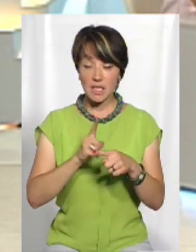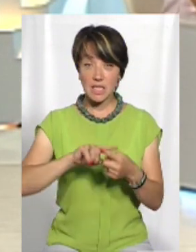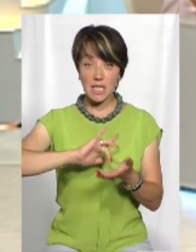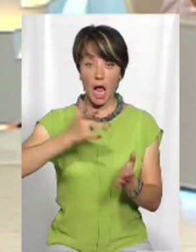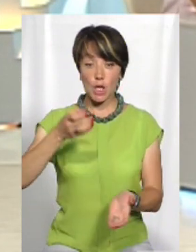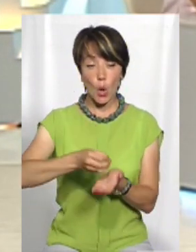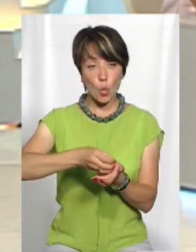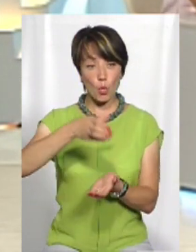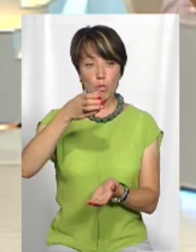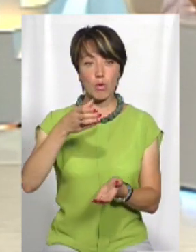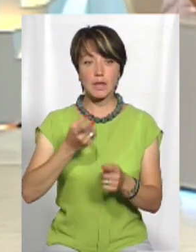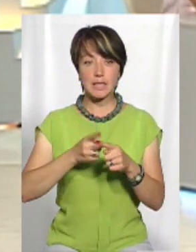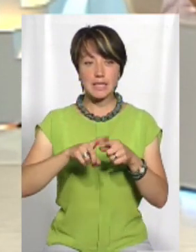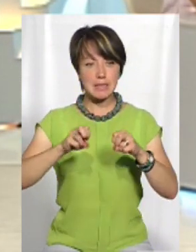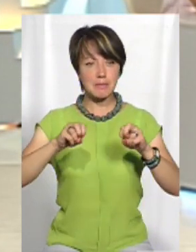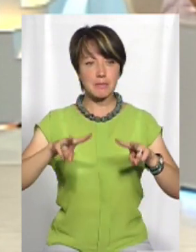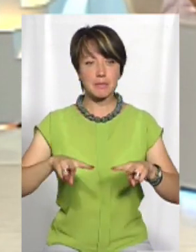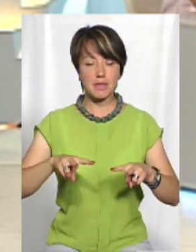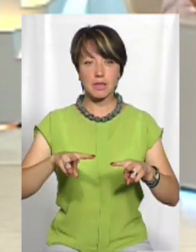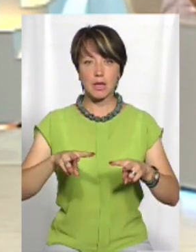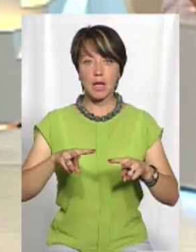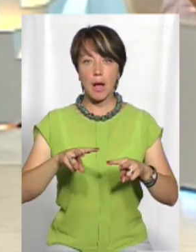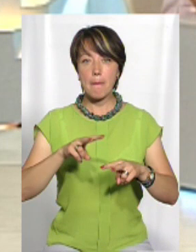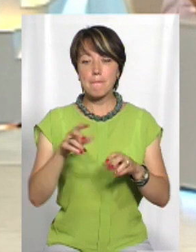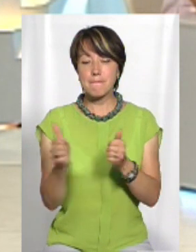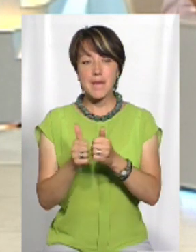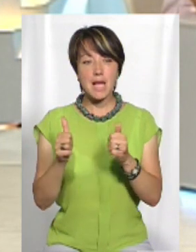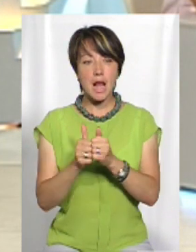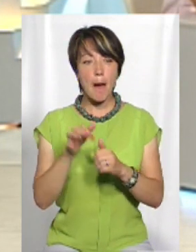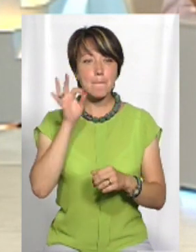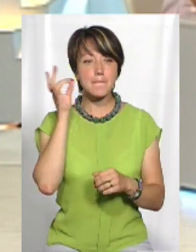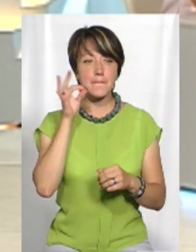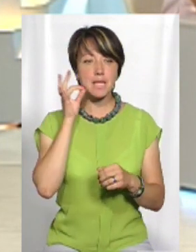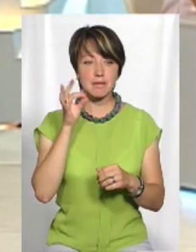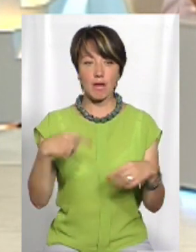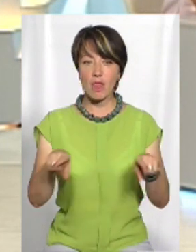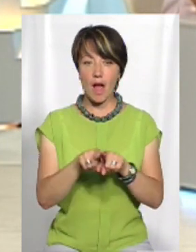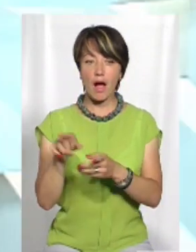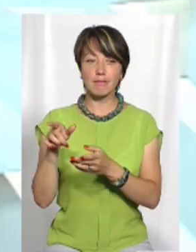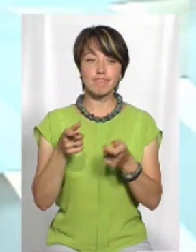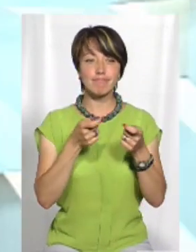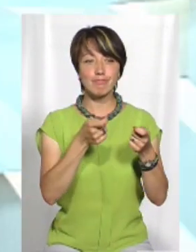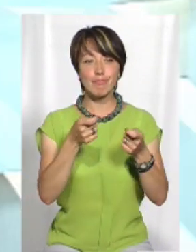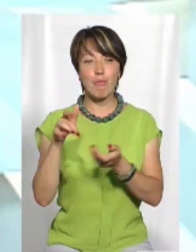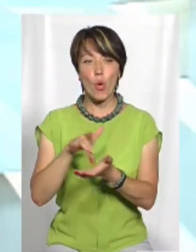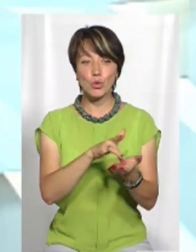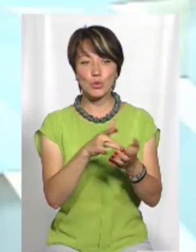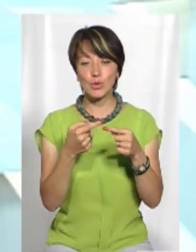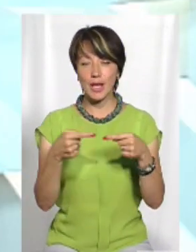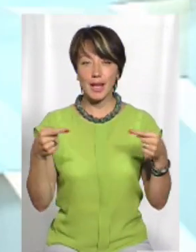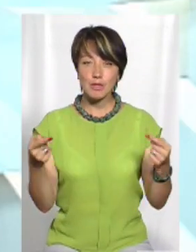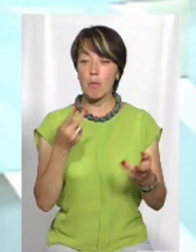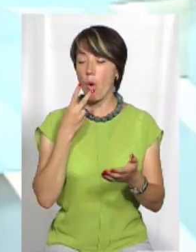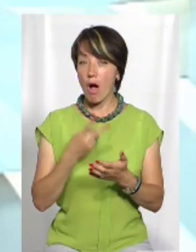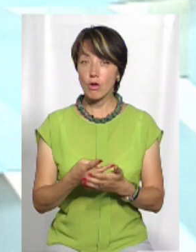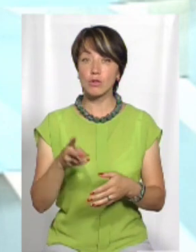на такі гуті, виробляли скло під Мінськом. Ось так, бачите, подорожують ці речі, і вони ще раз нам показують,